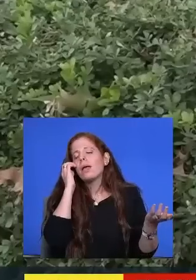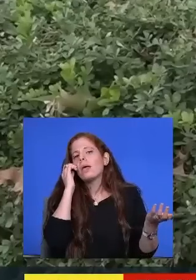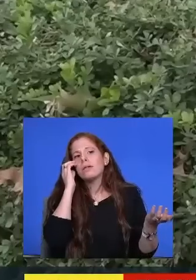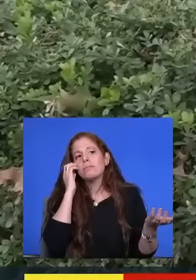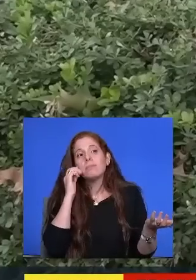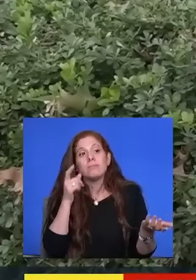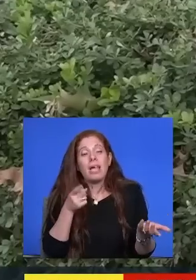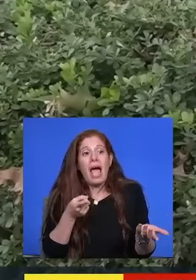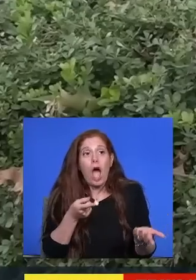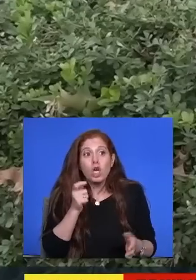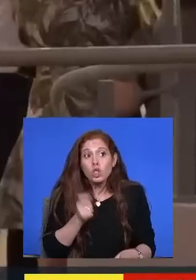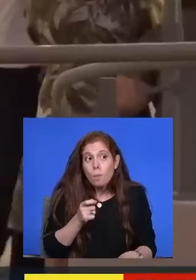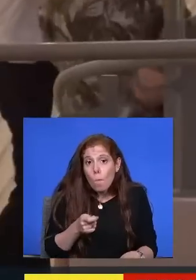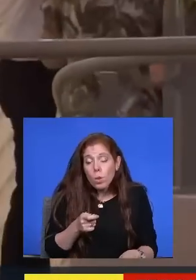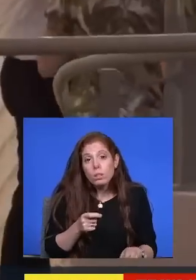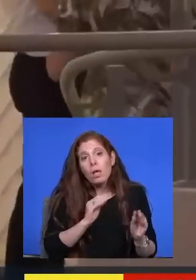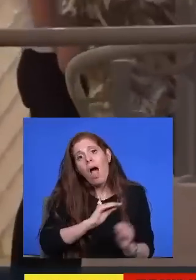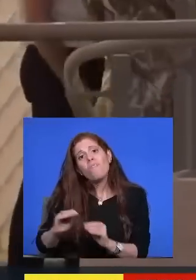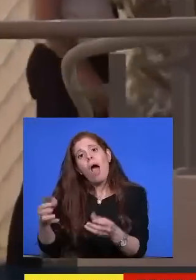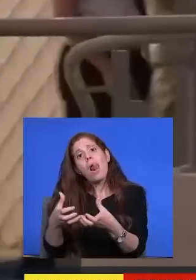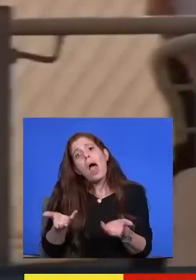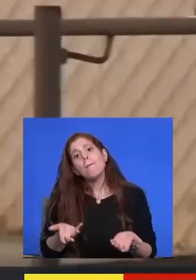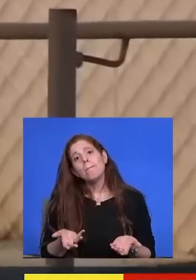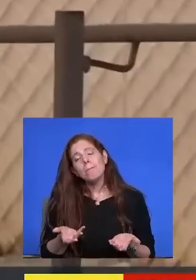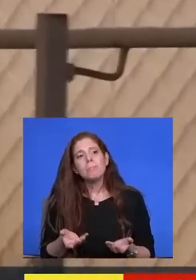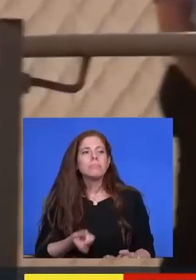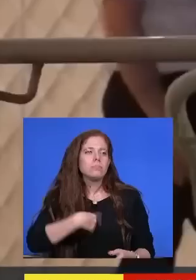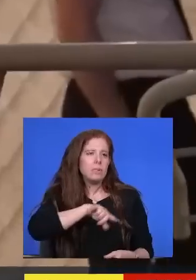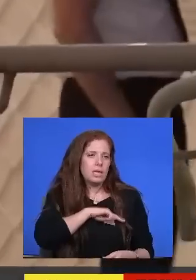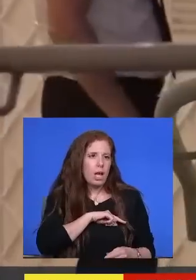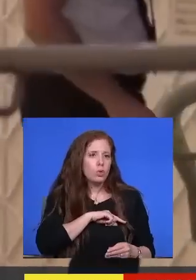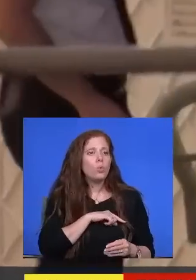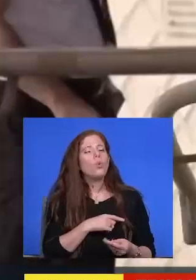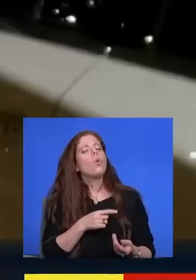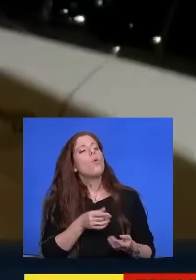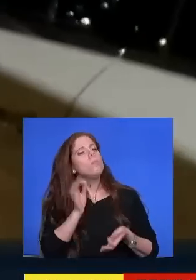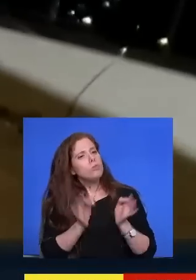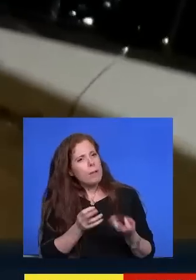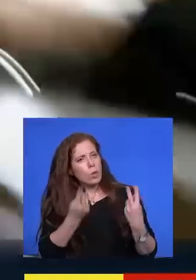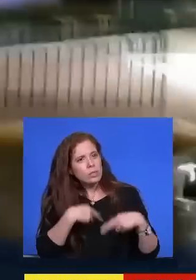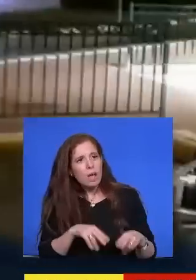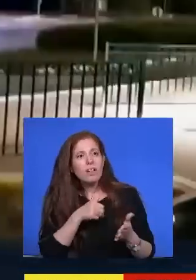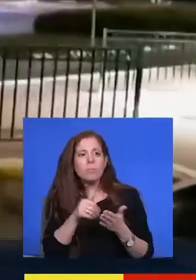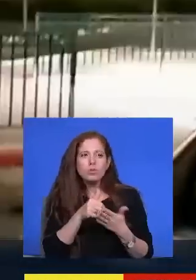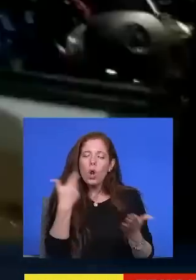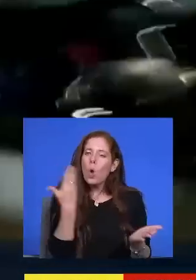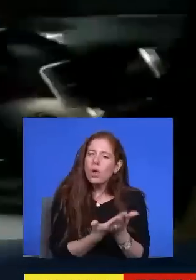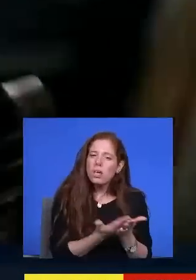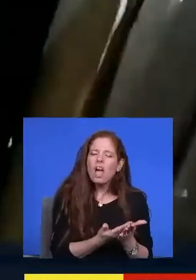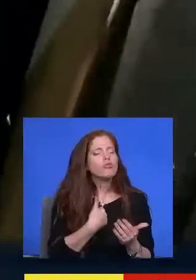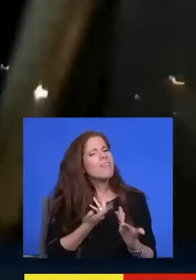השיפוט באיזשהו מובן עבר לעם. אנחנו הולכים למשפט חוזר ואני ממשיך להוכיח שאני חף מפשע עד הסוף כמה